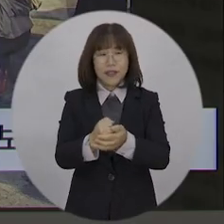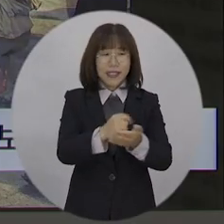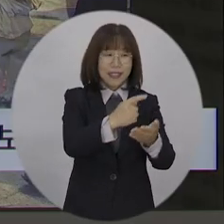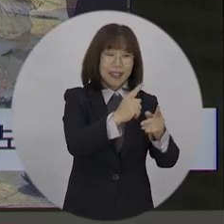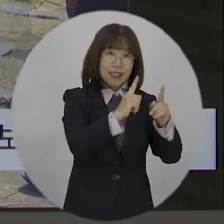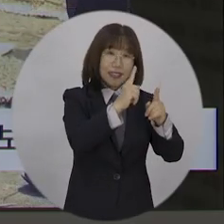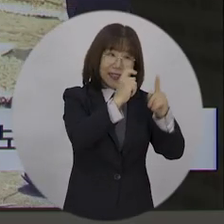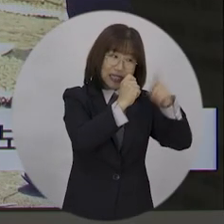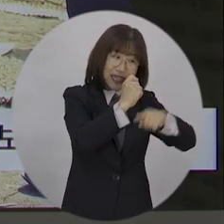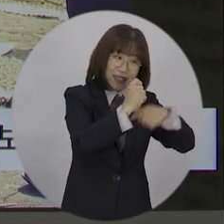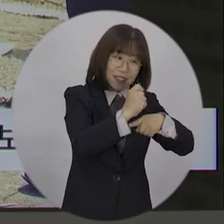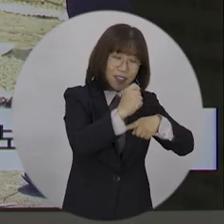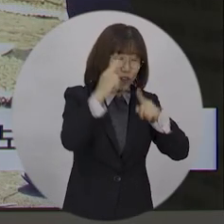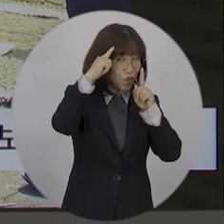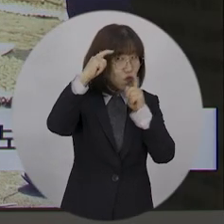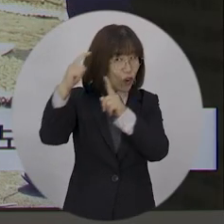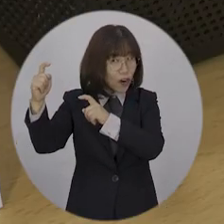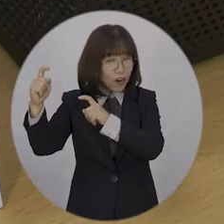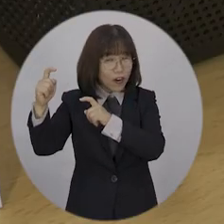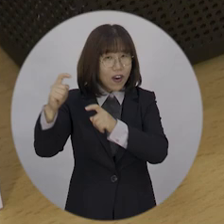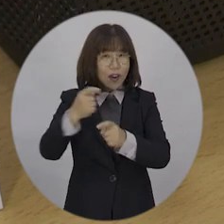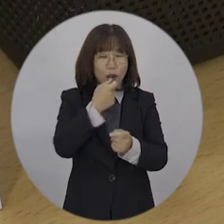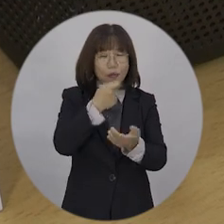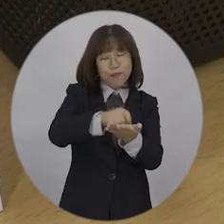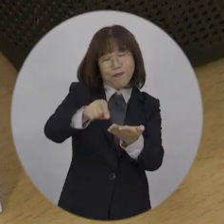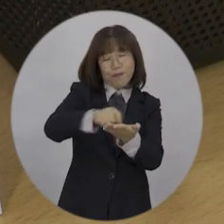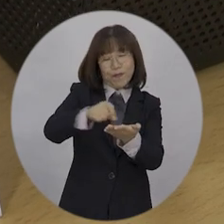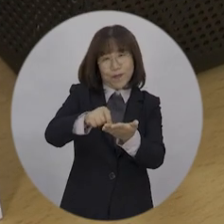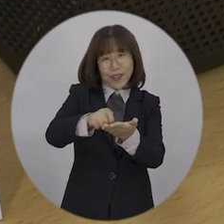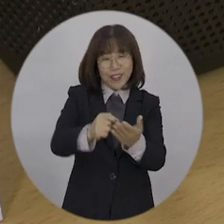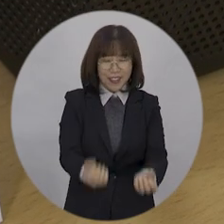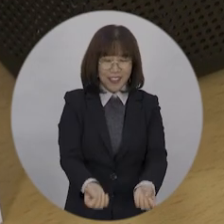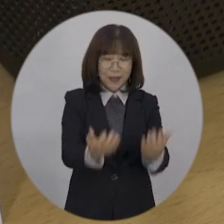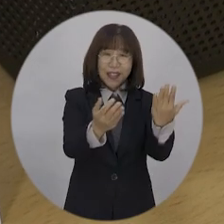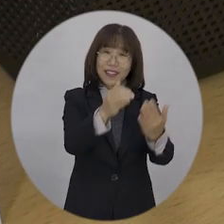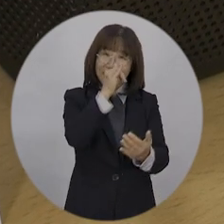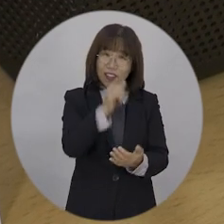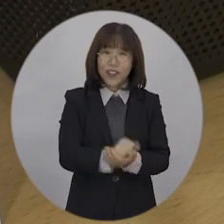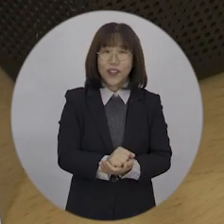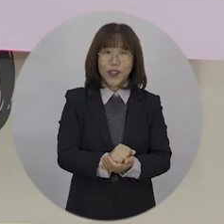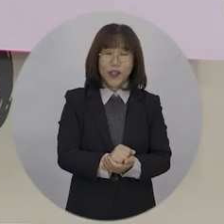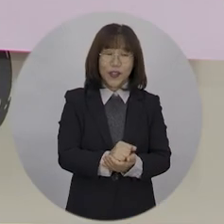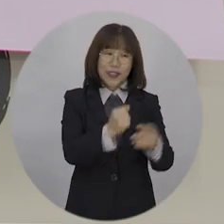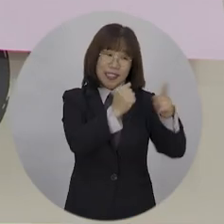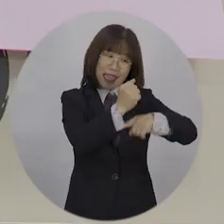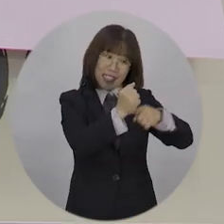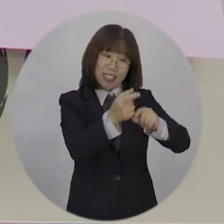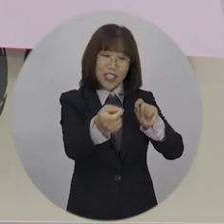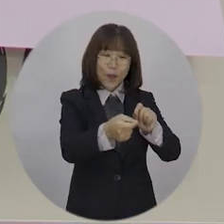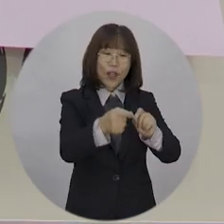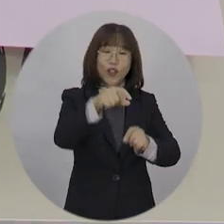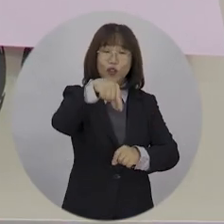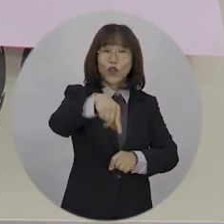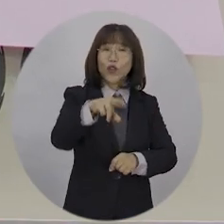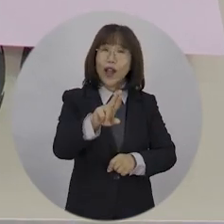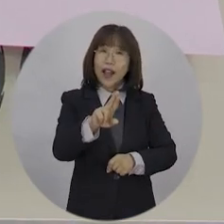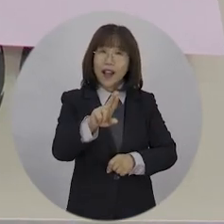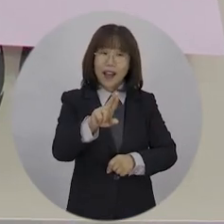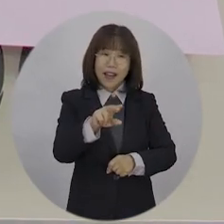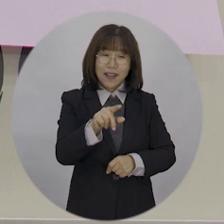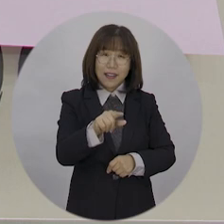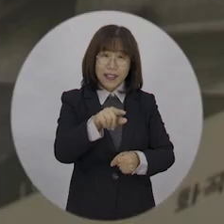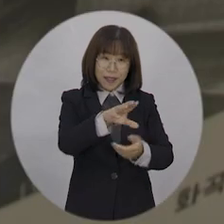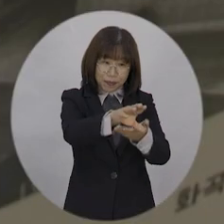영상물과 사진과 관련된 추억을 메모지에 적어 붙여놓을 수 있는 이벤트도 마련했습니다. 특히 전시 사진